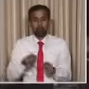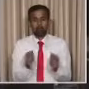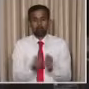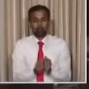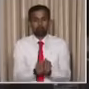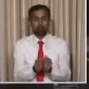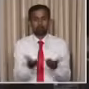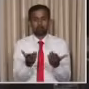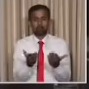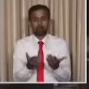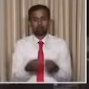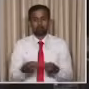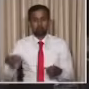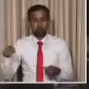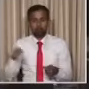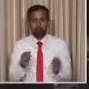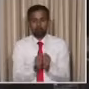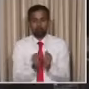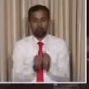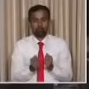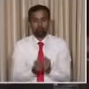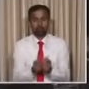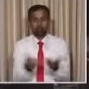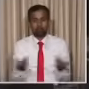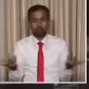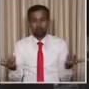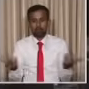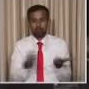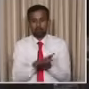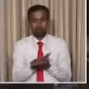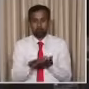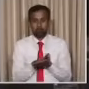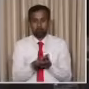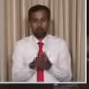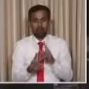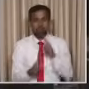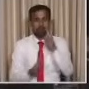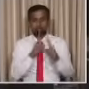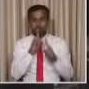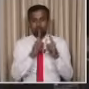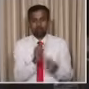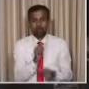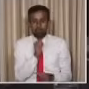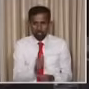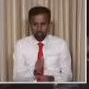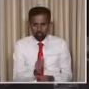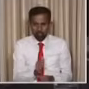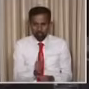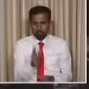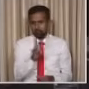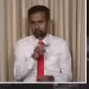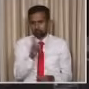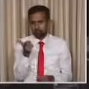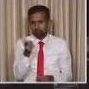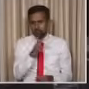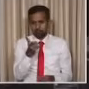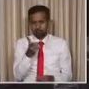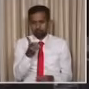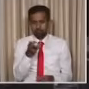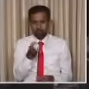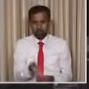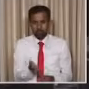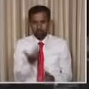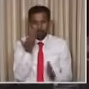වෙන්නේ? කිසිදු ප්‍රසම්පාදන ක්‍රියාවලියක් වෙන්නේ නැහැ. එනිසා ඉතා පැහැදිලි මේ කතා කරන එකයි ඇත්ත භාවිතාවයි දෙකක්. එනිසා මේක තමයි